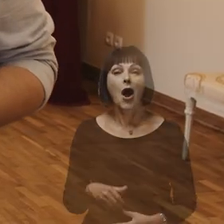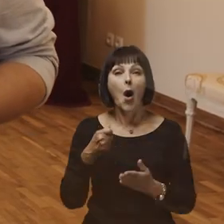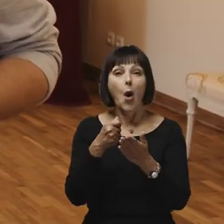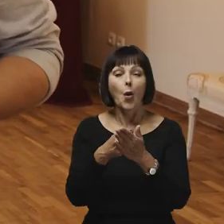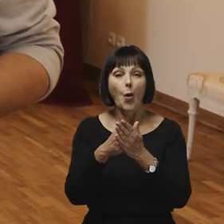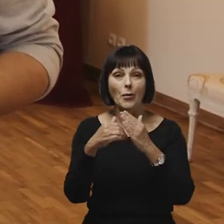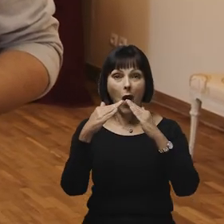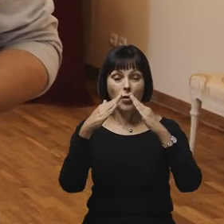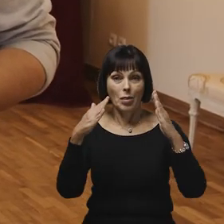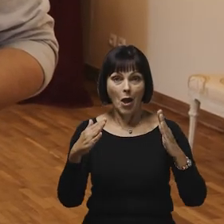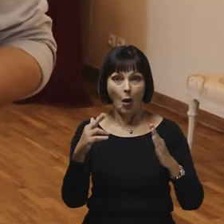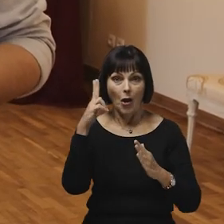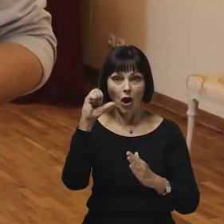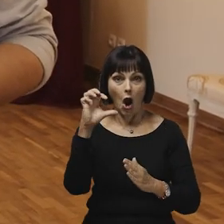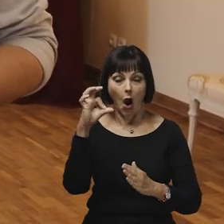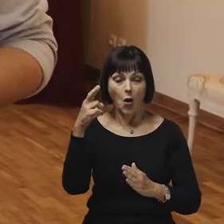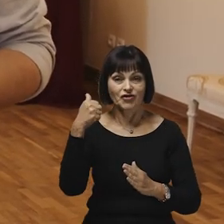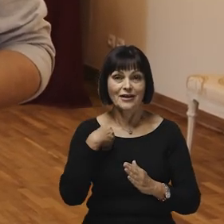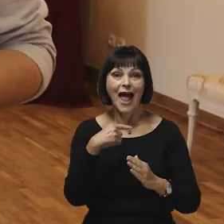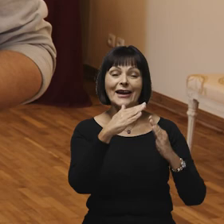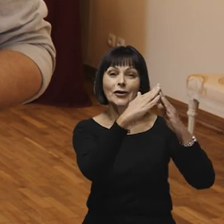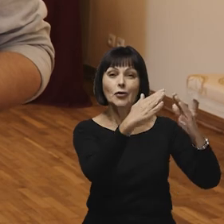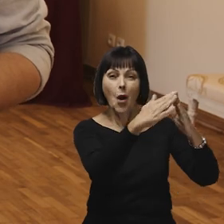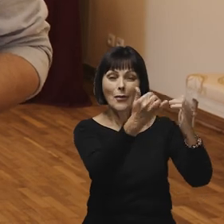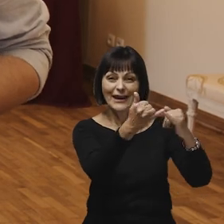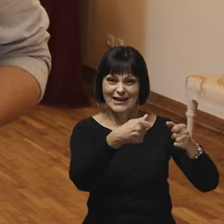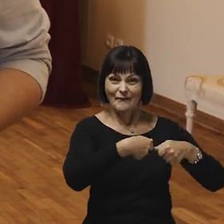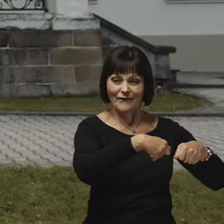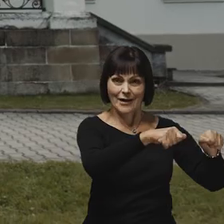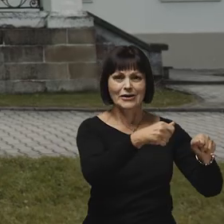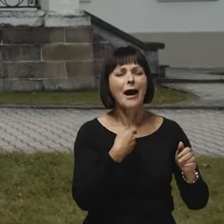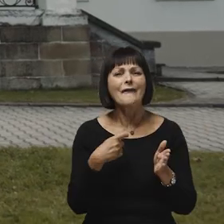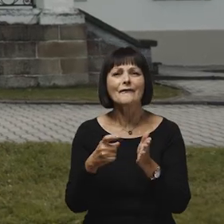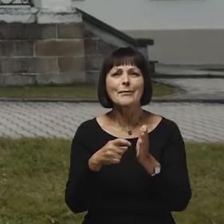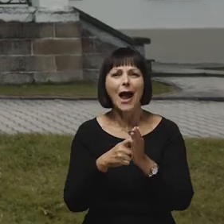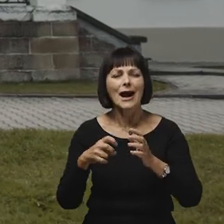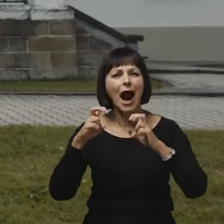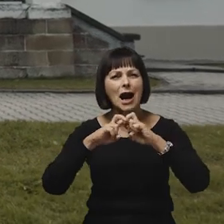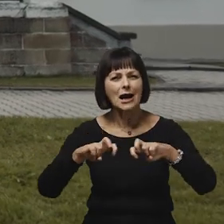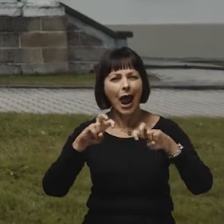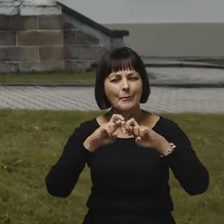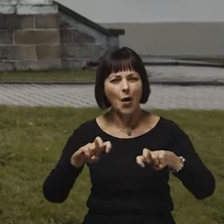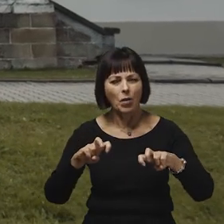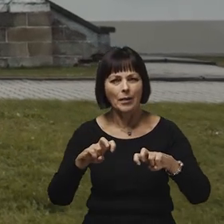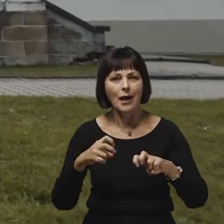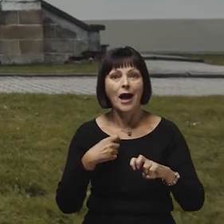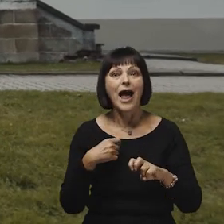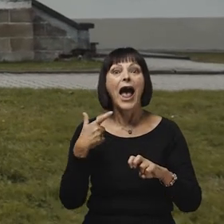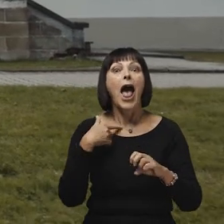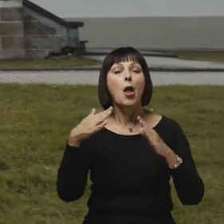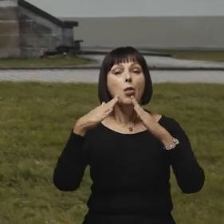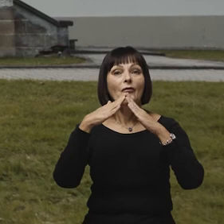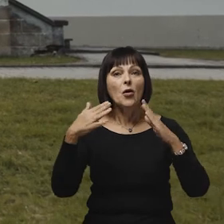Zakupiony dwór w Kąśnej oraz folwarki w okolicznych wsiach wymagały gruntownych remontów. Dwór był